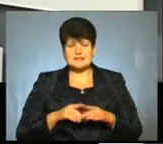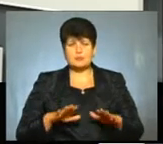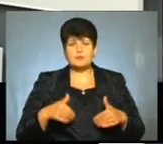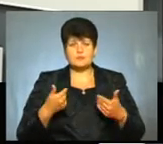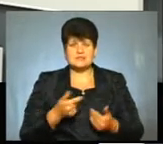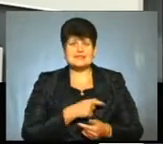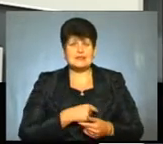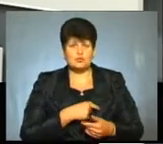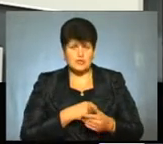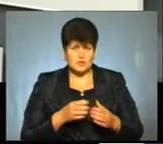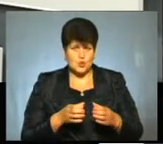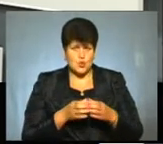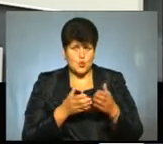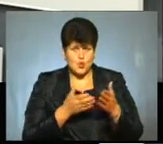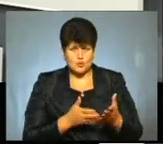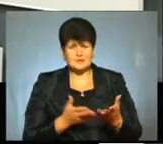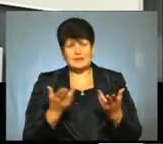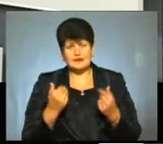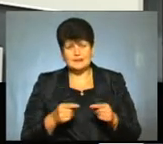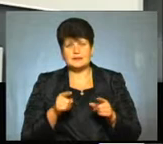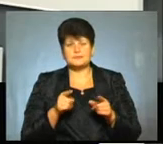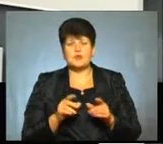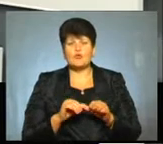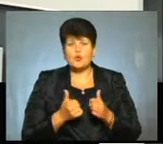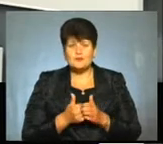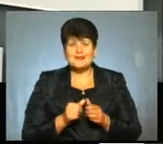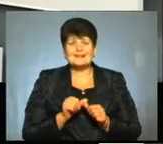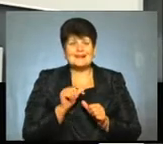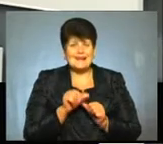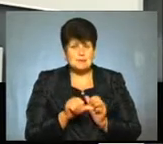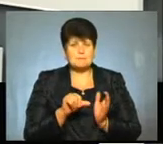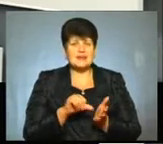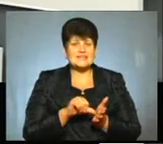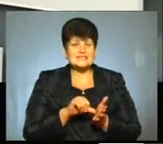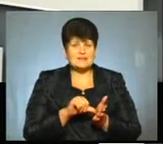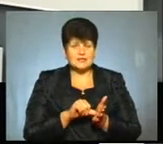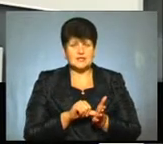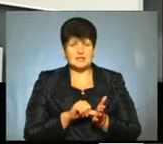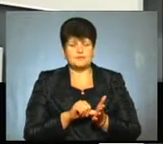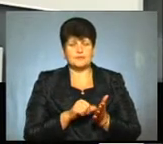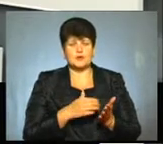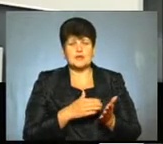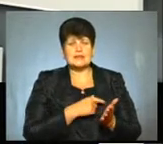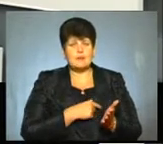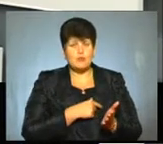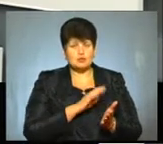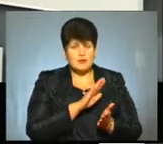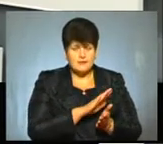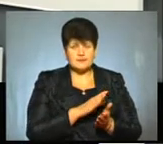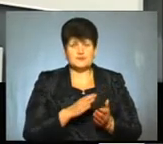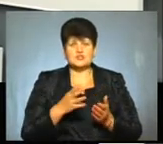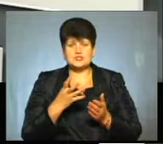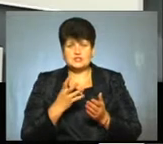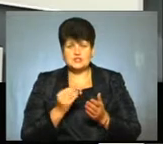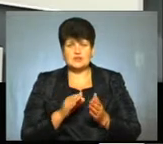була пропозиція депутатського корпусу для того, що так, давайте в номінаційний комітет, окрім представників ніби як від громадськості та тих самих депутатів,